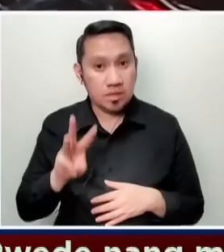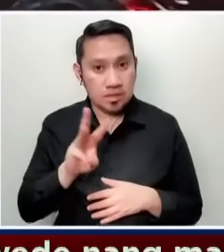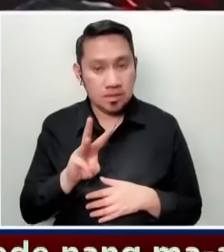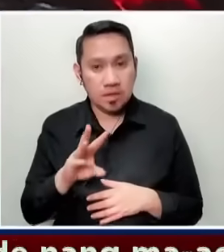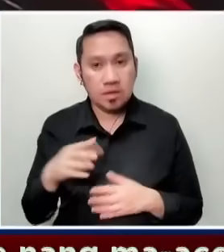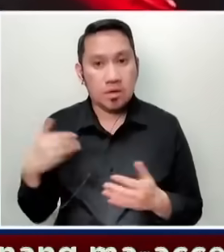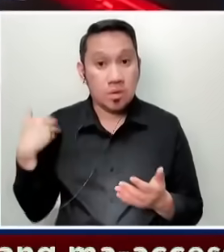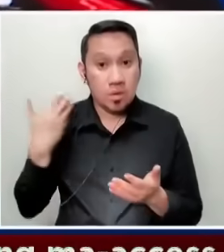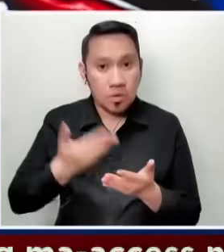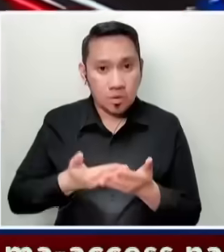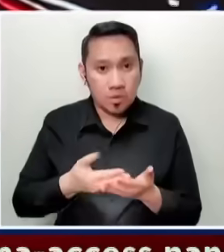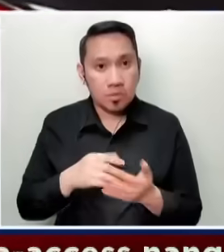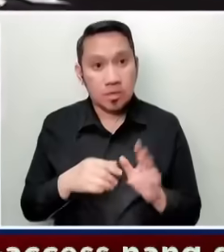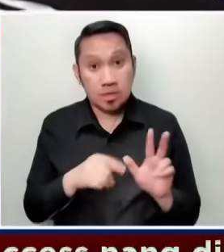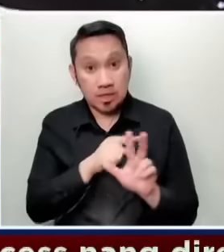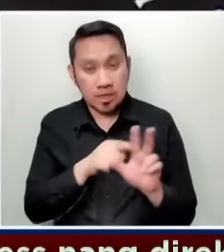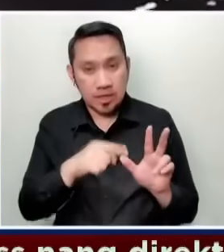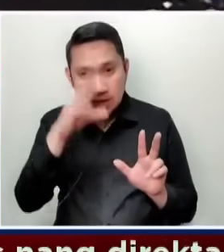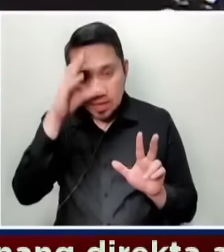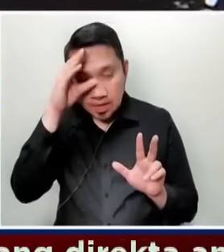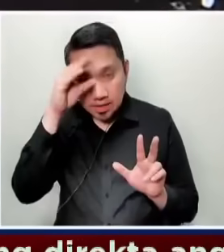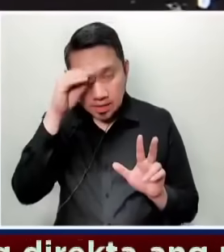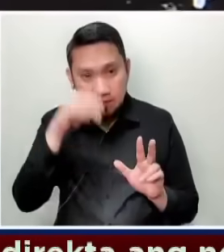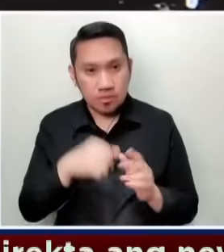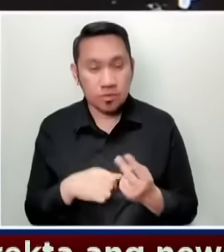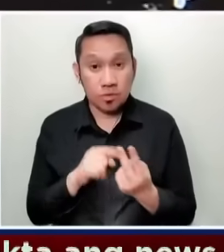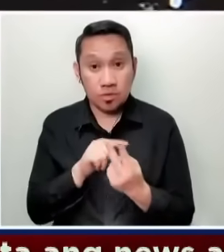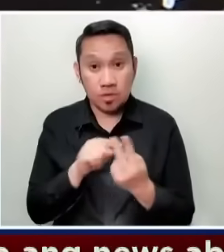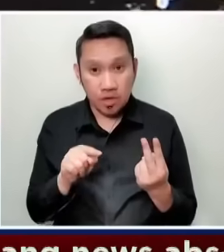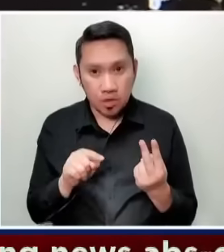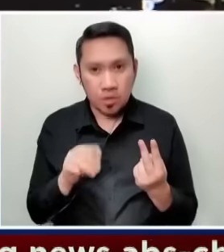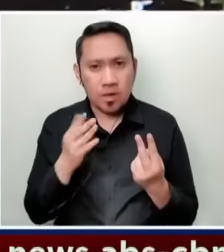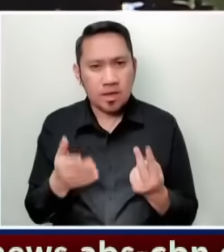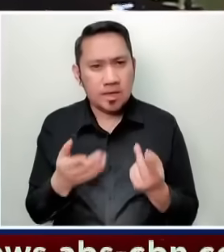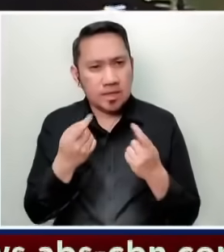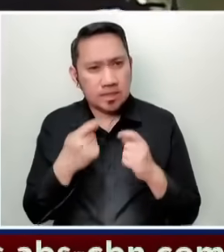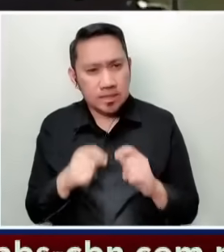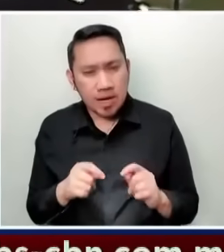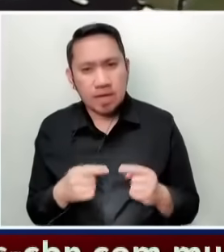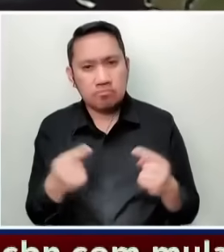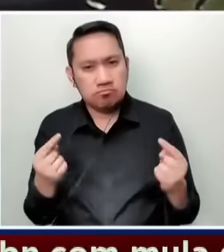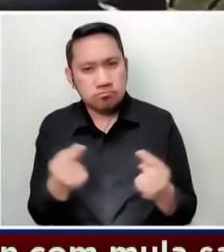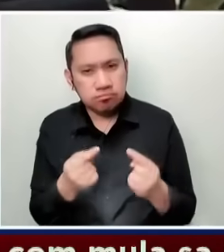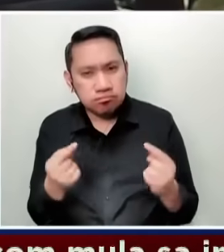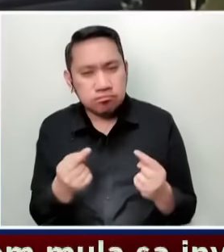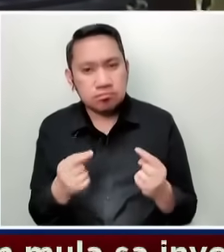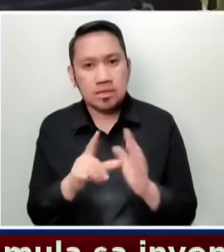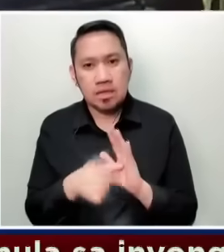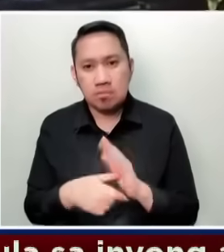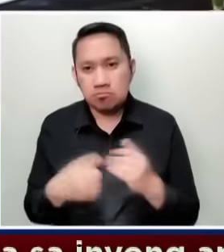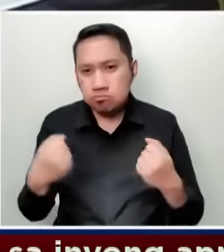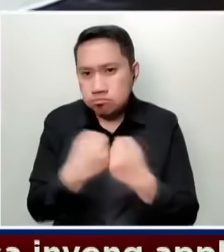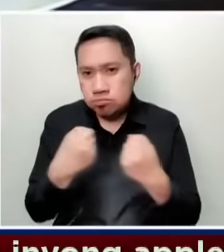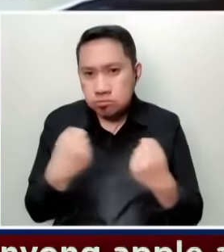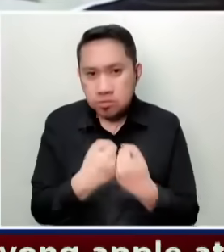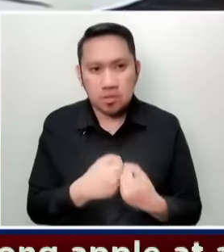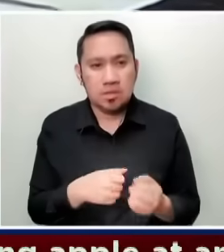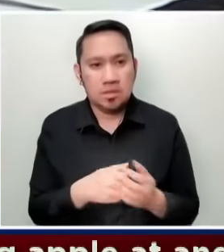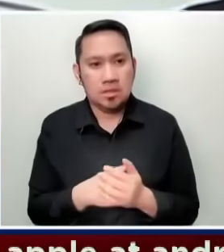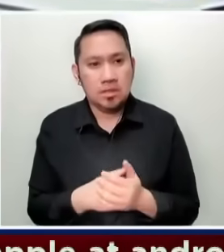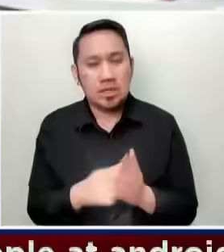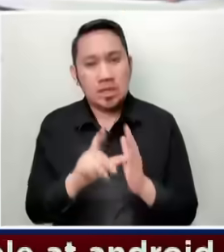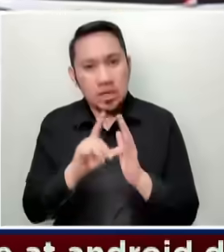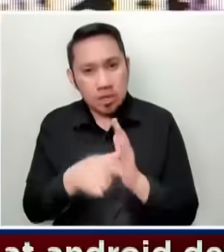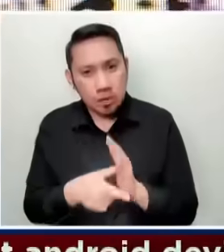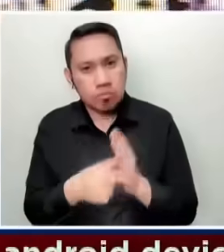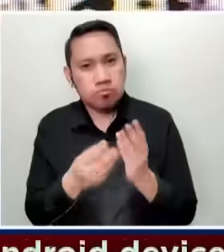pwesto ang tatlong lalaking ito. Ang dalawa sa kanila, tila nagkainitan at kalaunan, ay nagsuntukan. Hubo pa ang pagtatalo ng